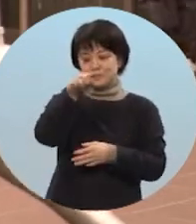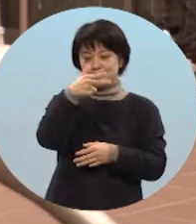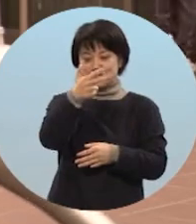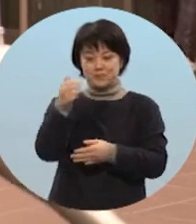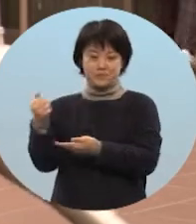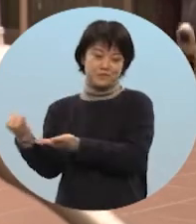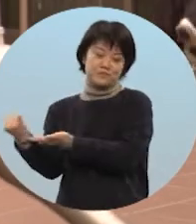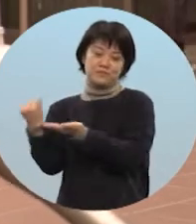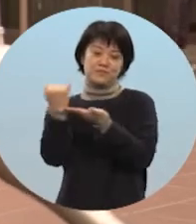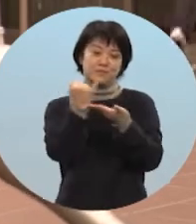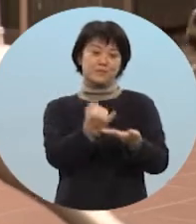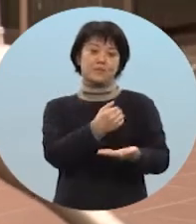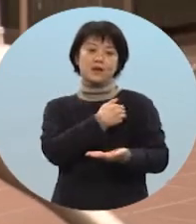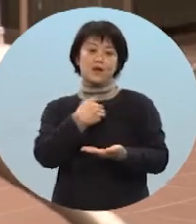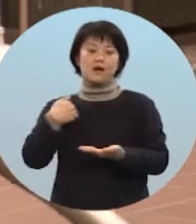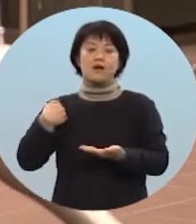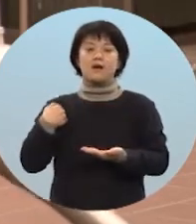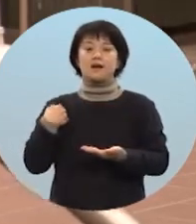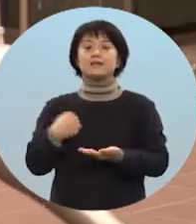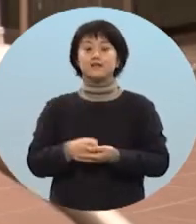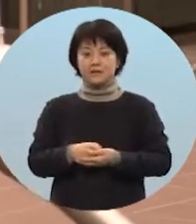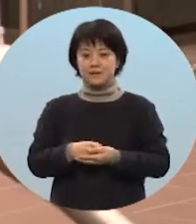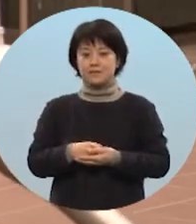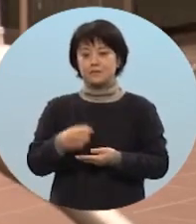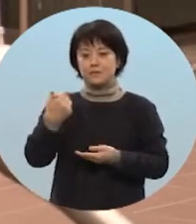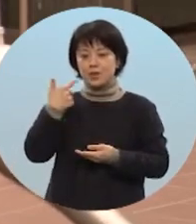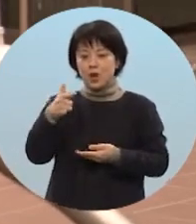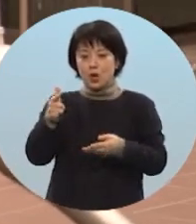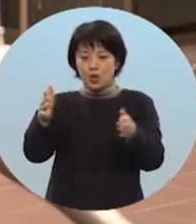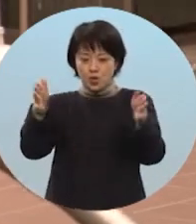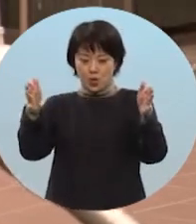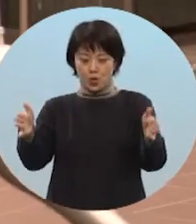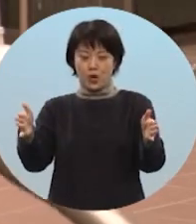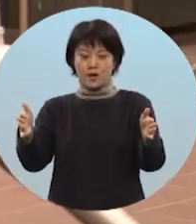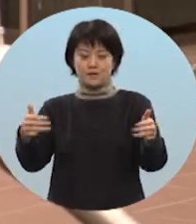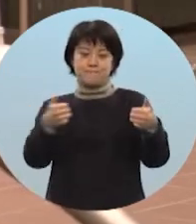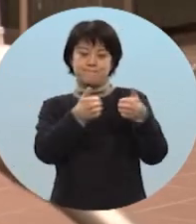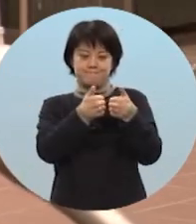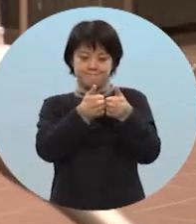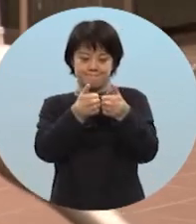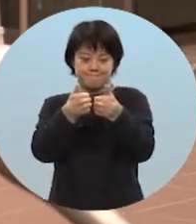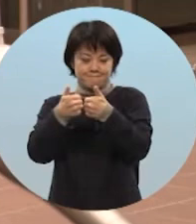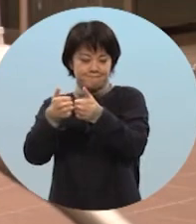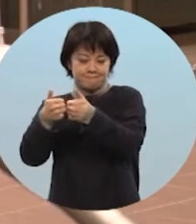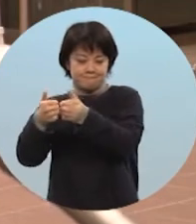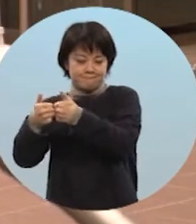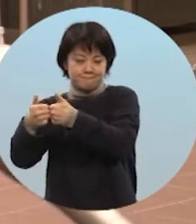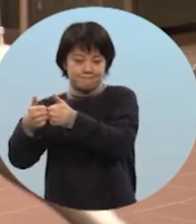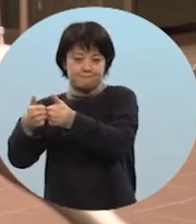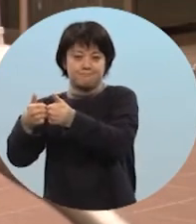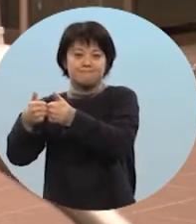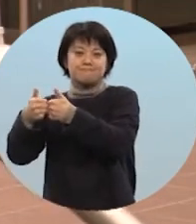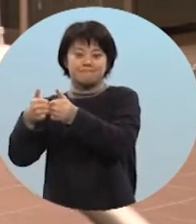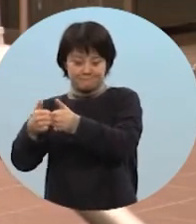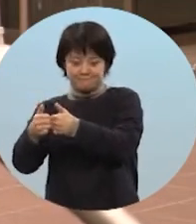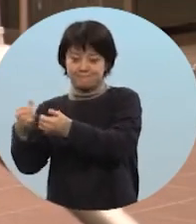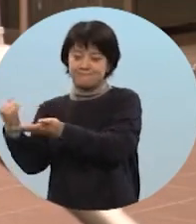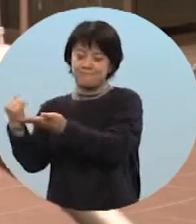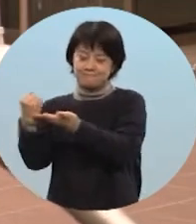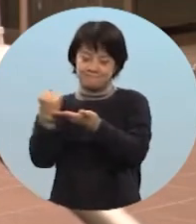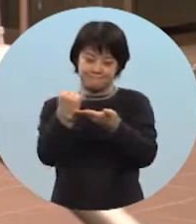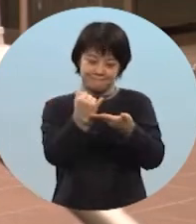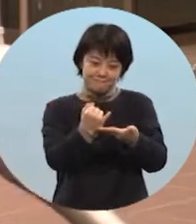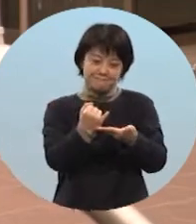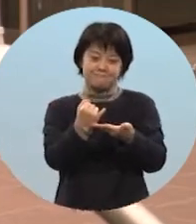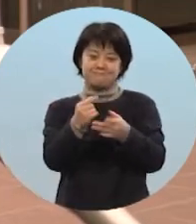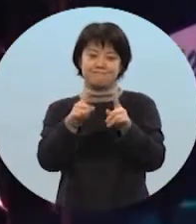って、それからその半年かけてね音楽的な打ち合わせをしながら、おいでいただけたということです